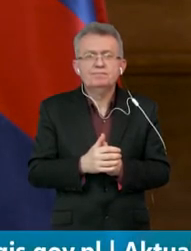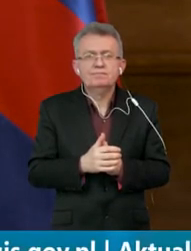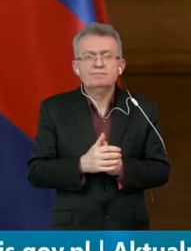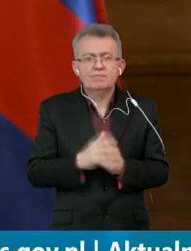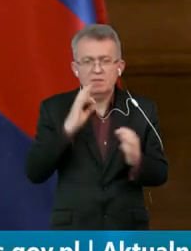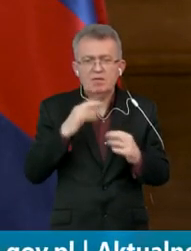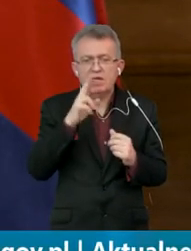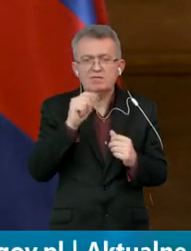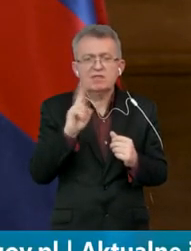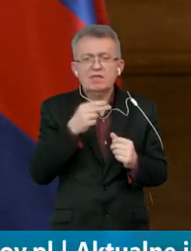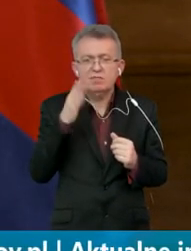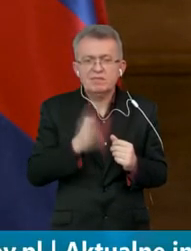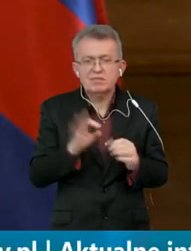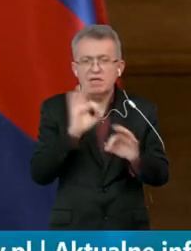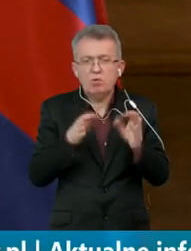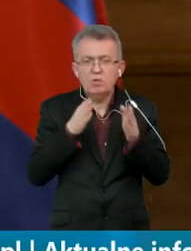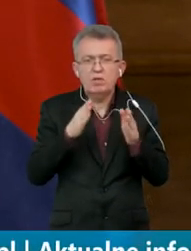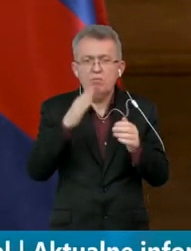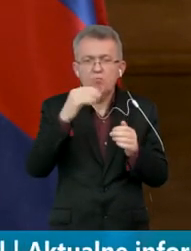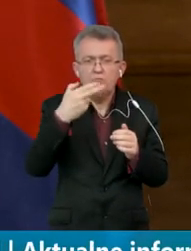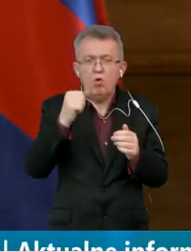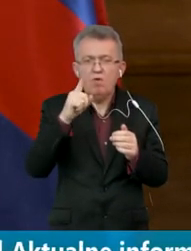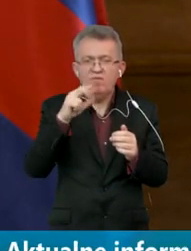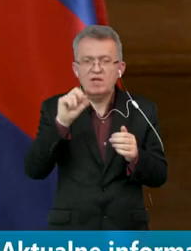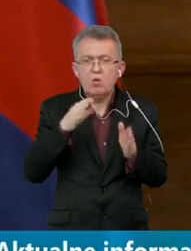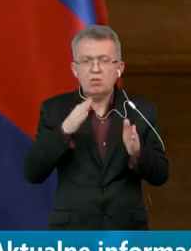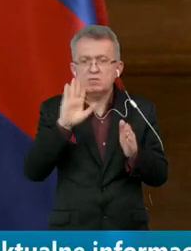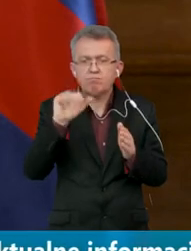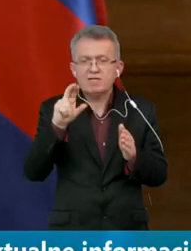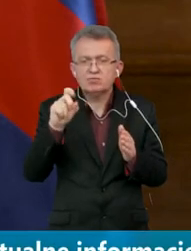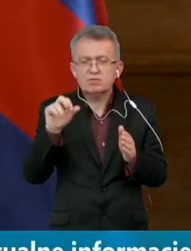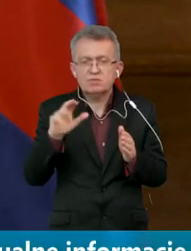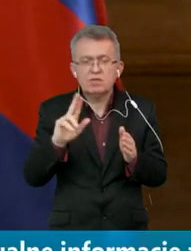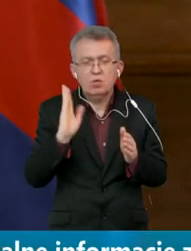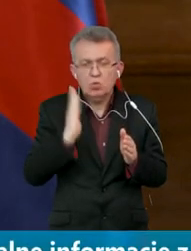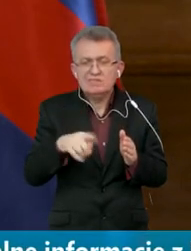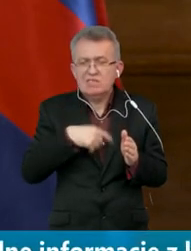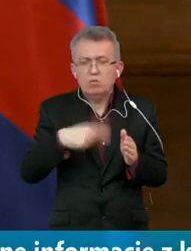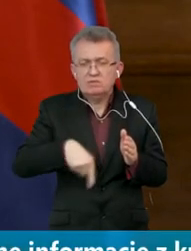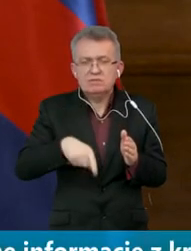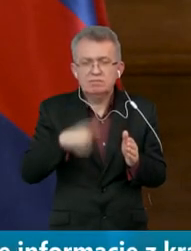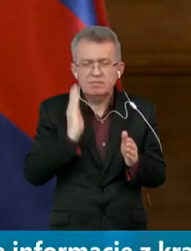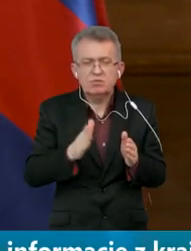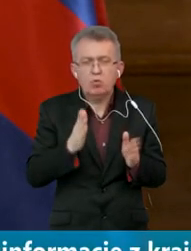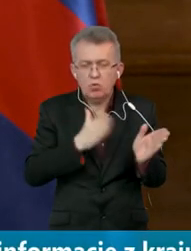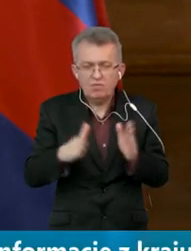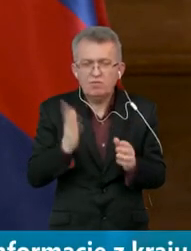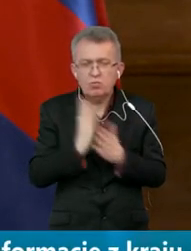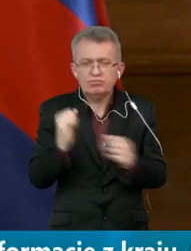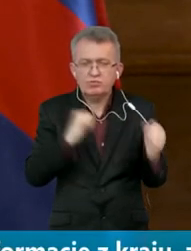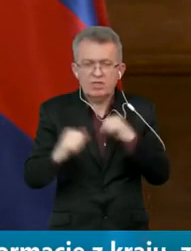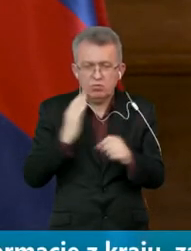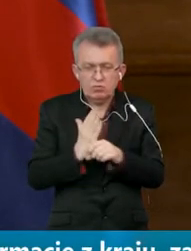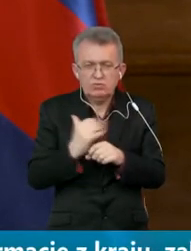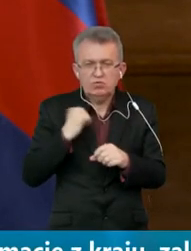Pani Katarzyna, kiedy będzie remont ulicy Modrej w kierunku Bezrzecza? Pani Katarzyna, już niedługo. Jesteśmy gotowi do tego przetargu. Czekamy tylko